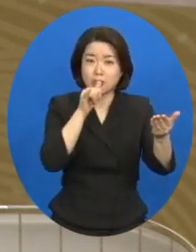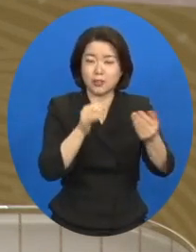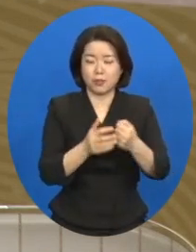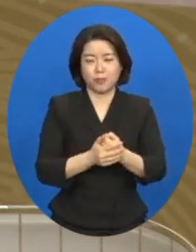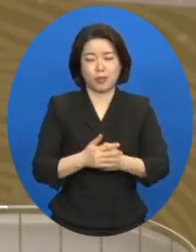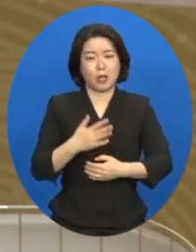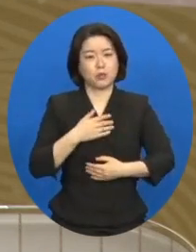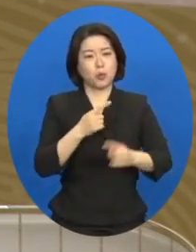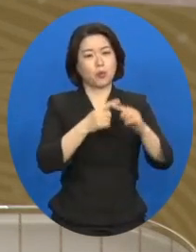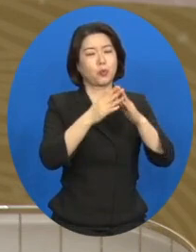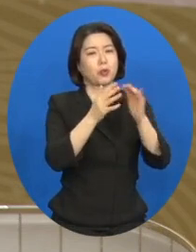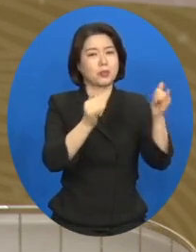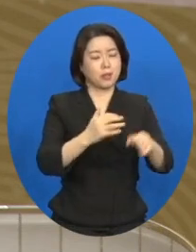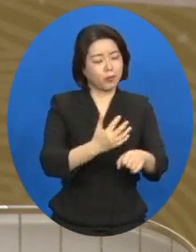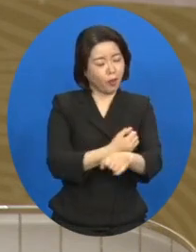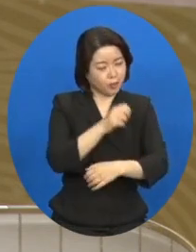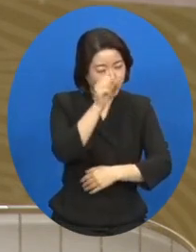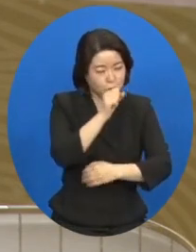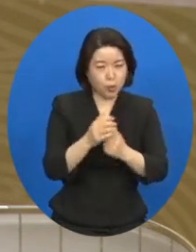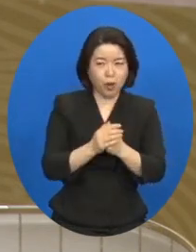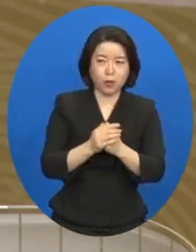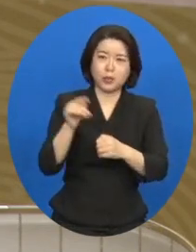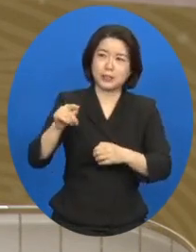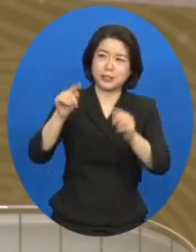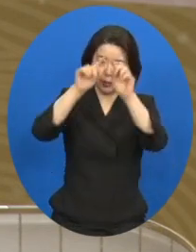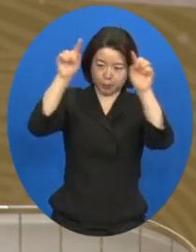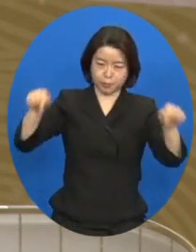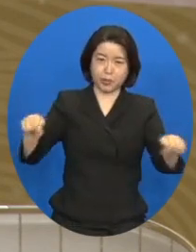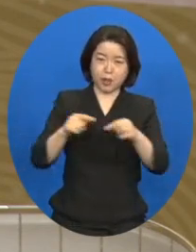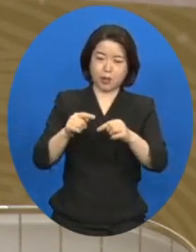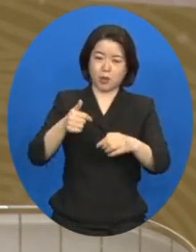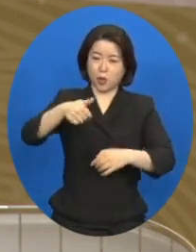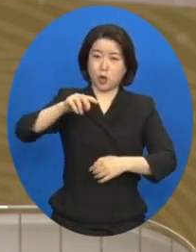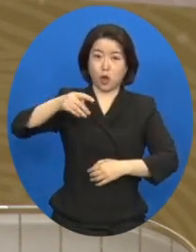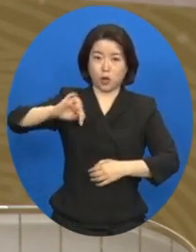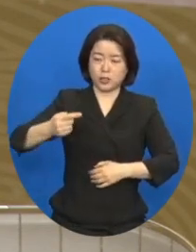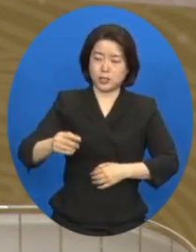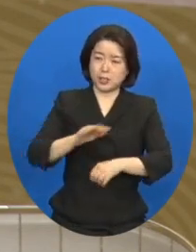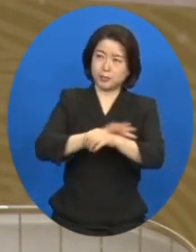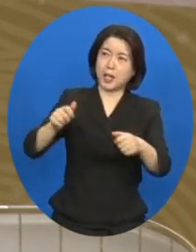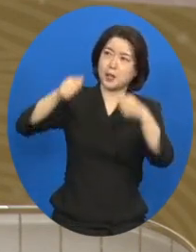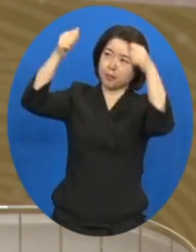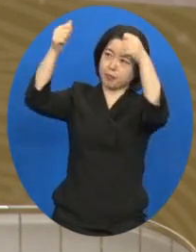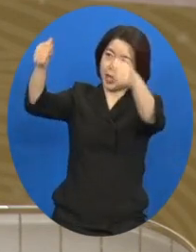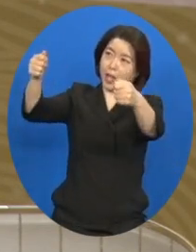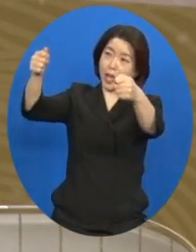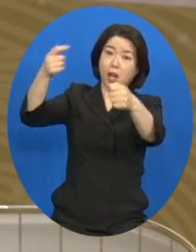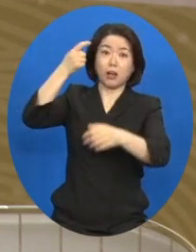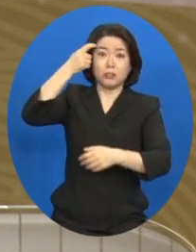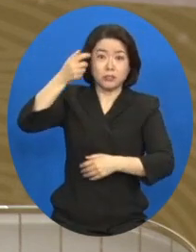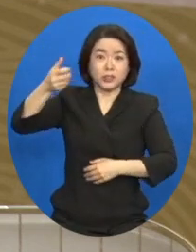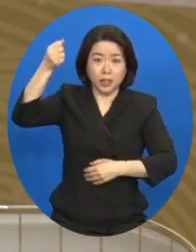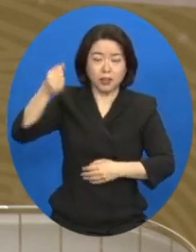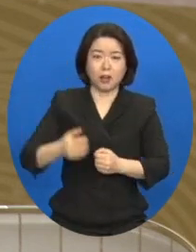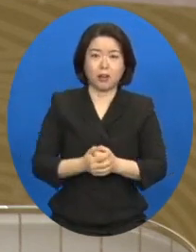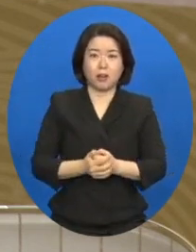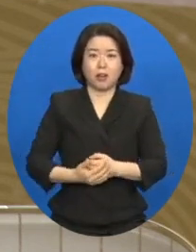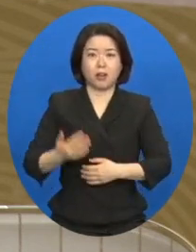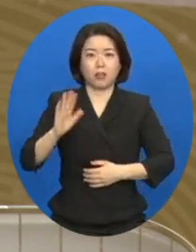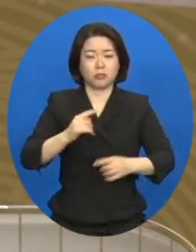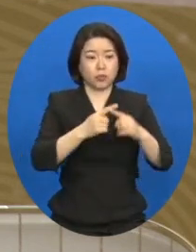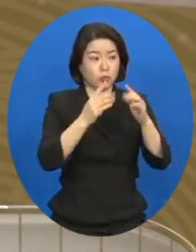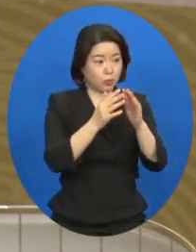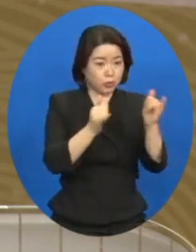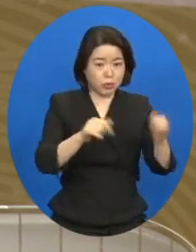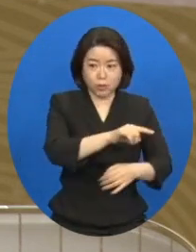굉장히 좋아하고 그 성화 액자를 거실에 잘 붙여 놓으실 줄 알았어요. 그런데 교인들 중에